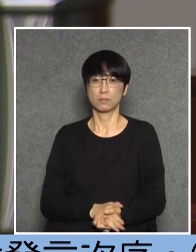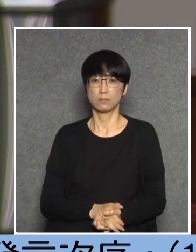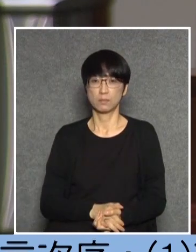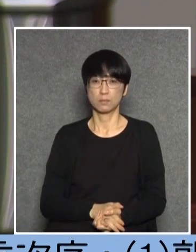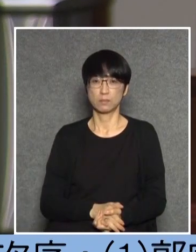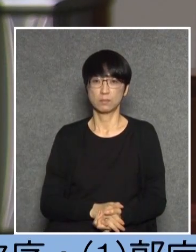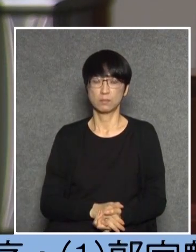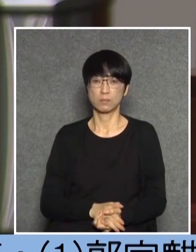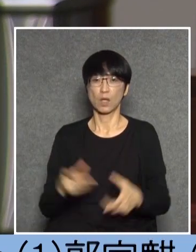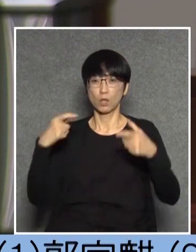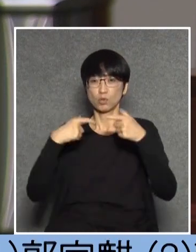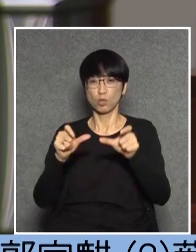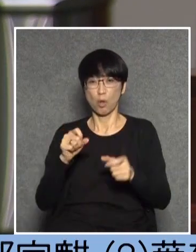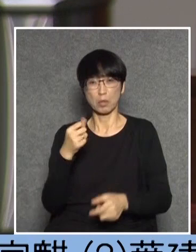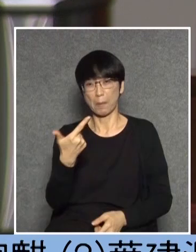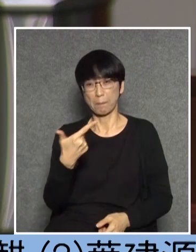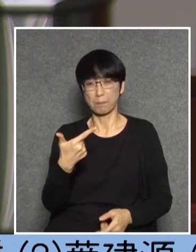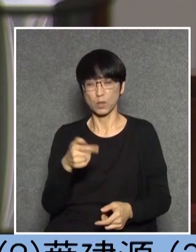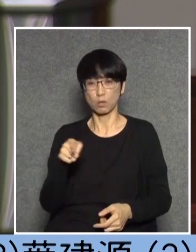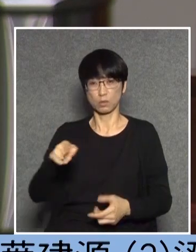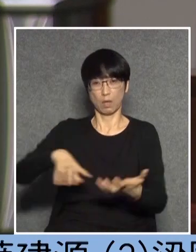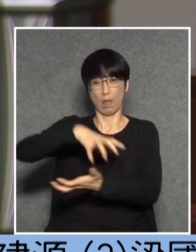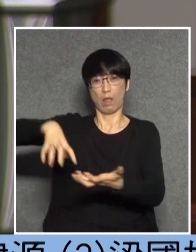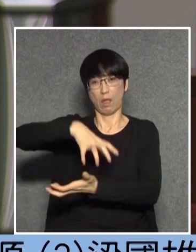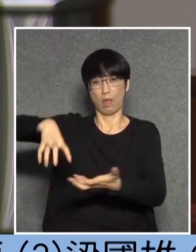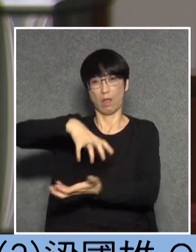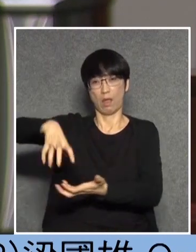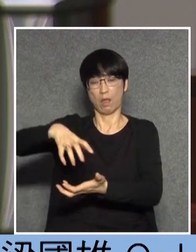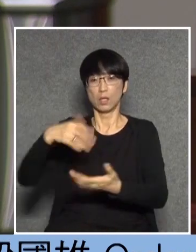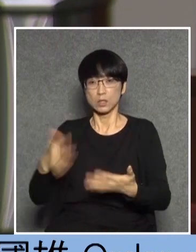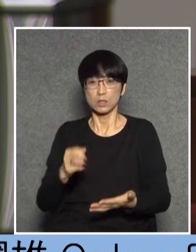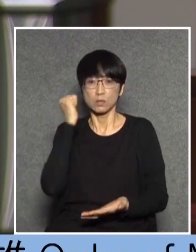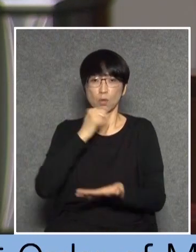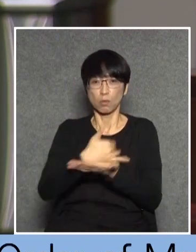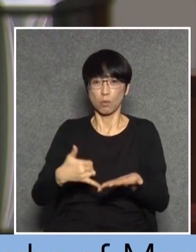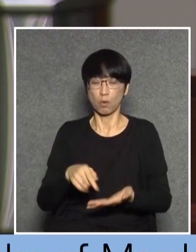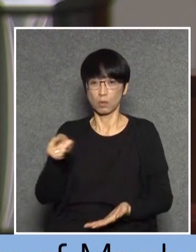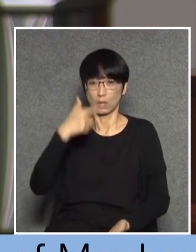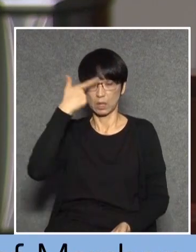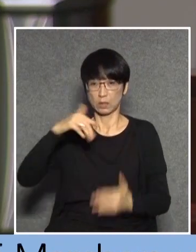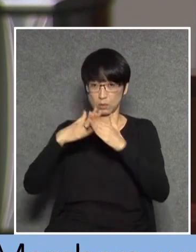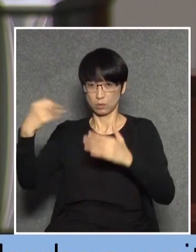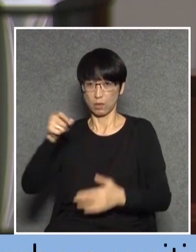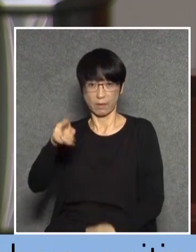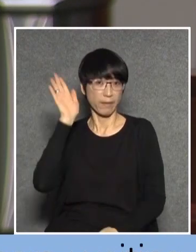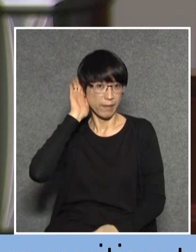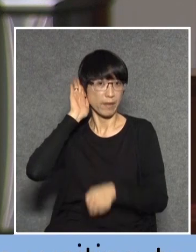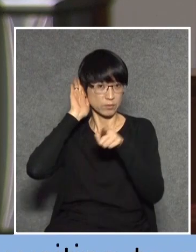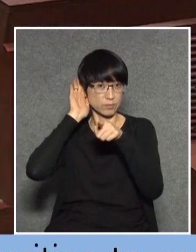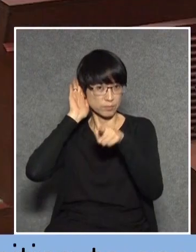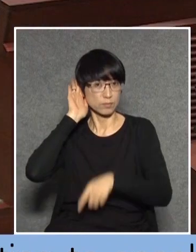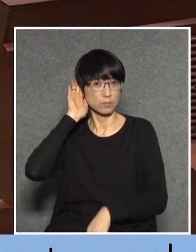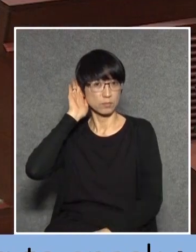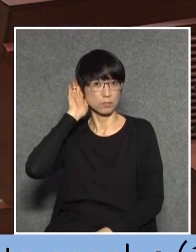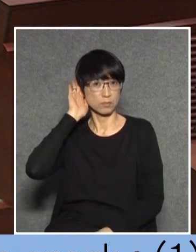攞咁高人工，搞坛咁嘅嘢，一镬铺，跟住就退一嗱。你呢个新局长坐喺度，你听住啊，系咪？